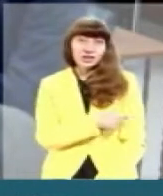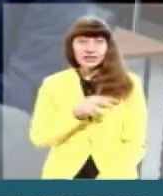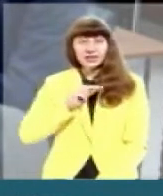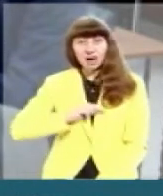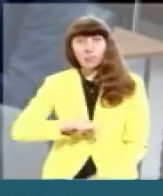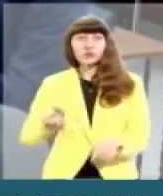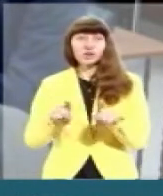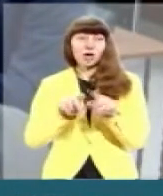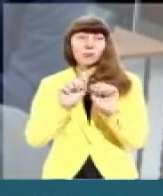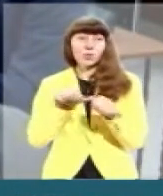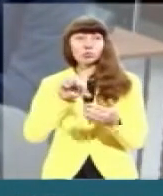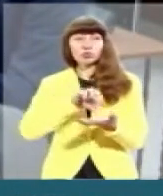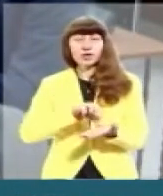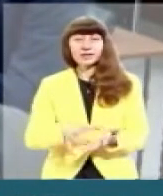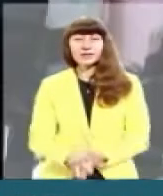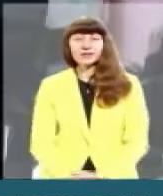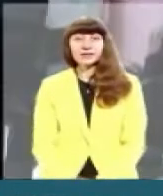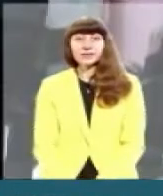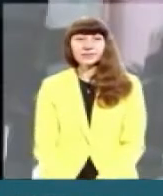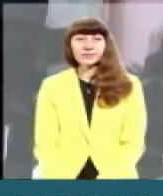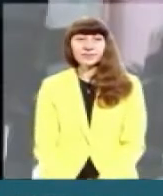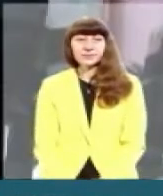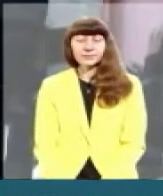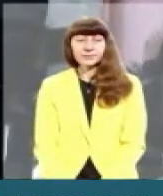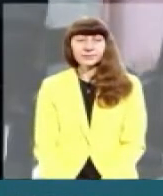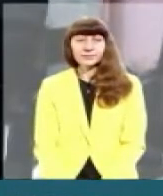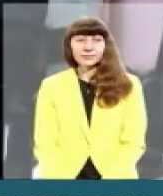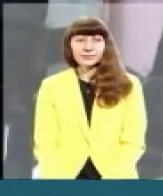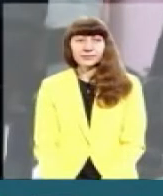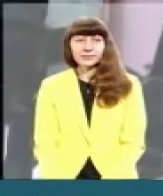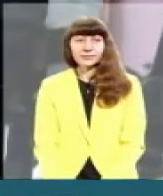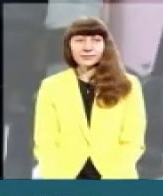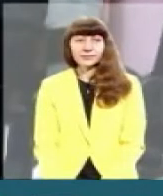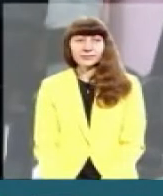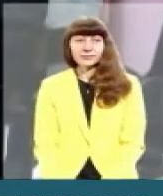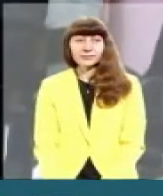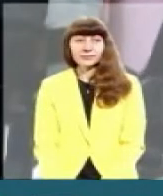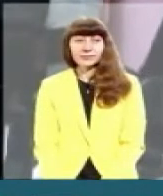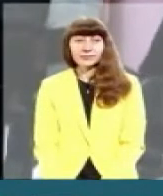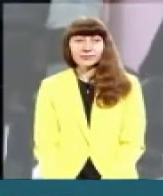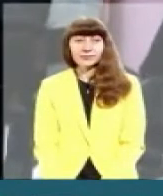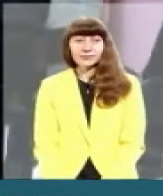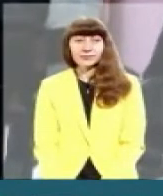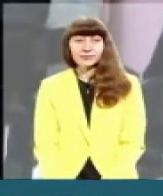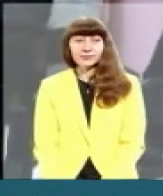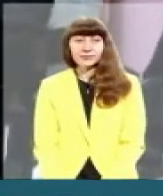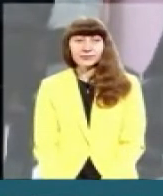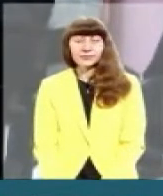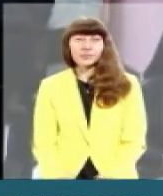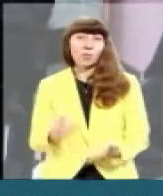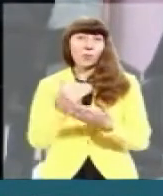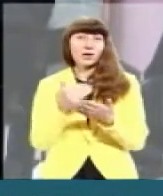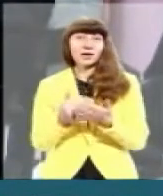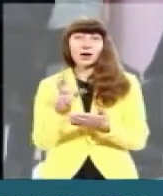кешен қызметкерлері. Болашақ бағдарламасы аясында басым мамандықтар тізімі тағылымдама бойынша 158 мамандықты